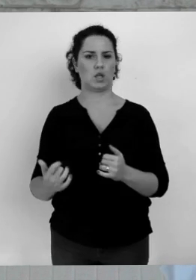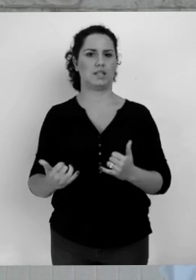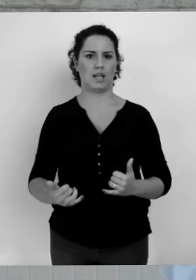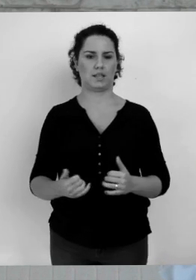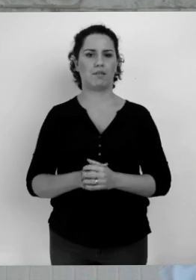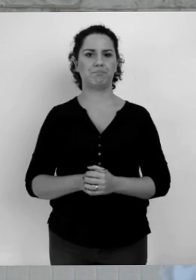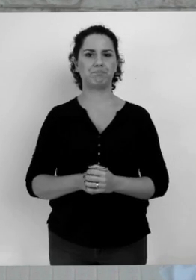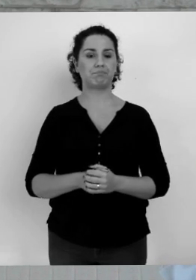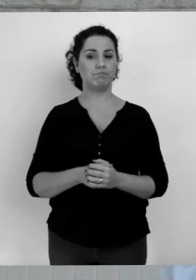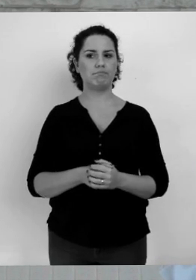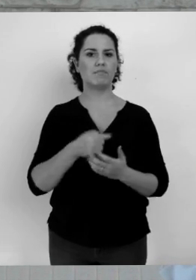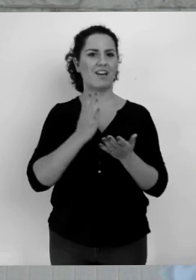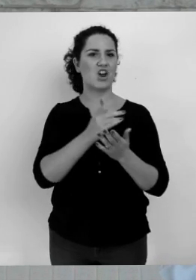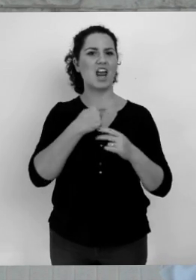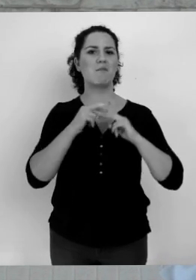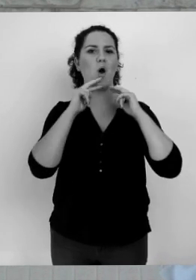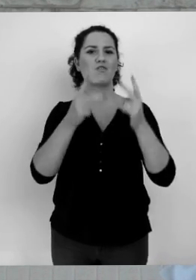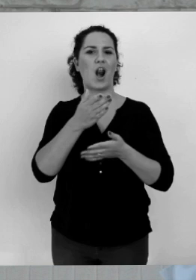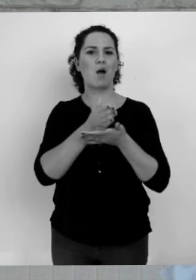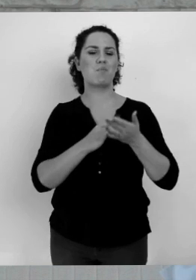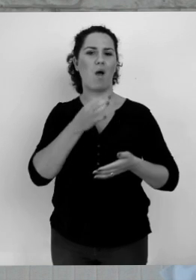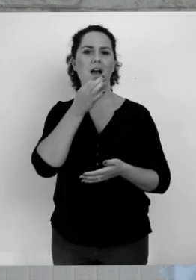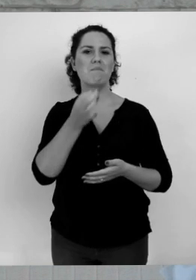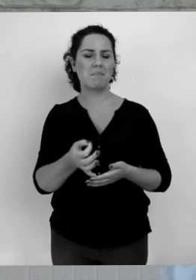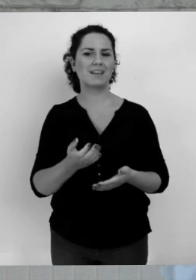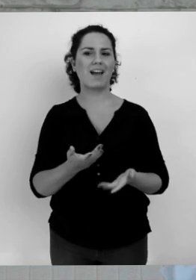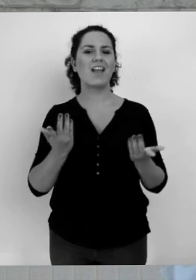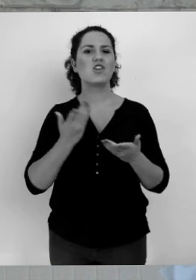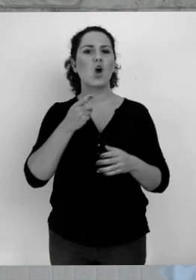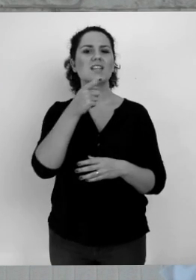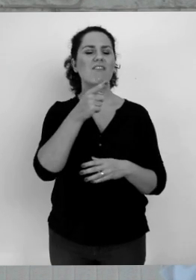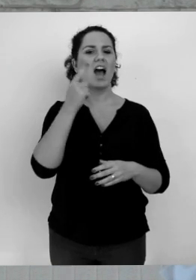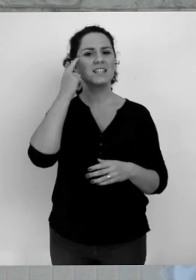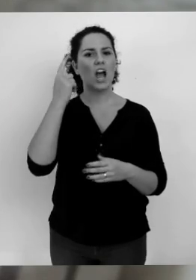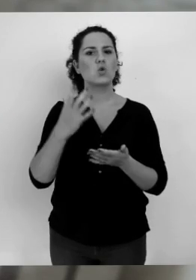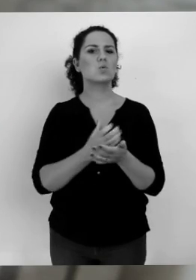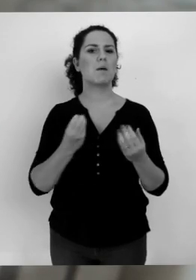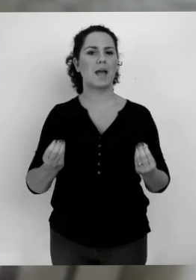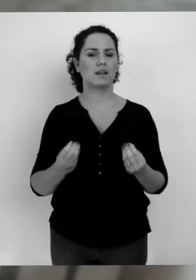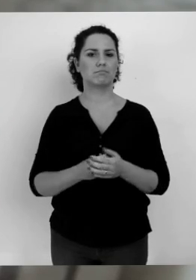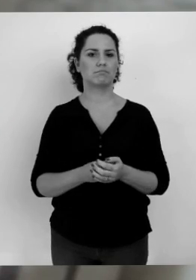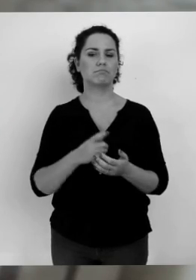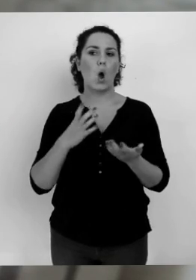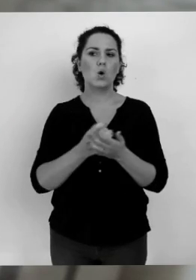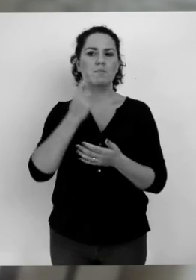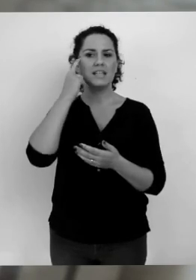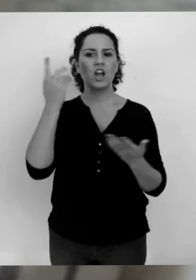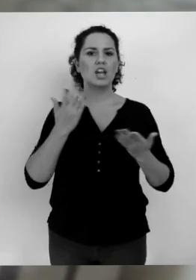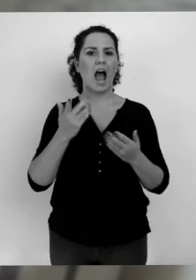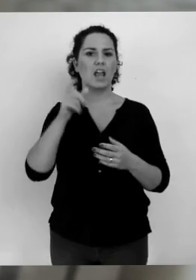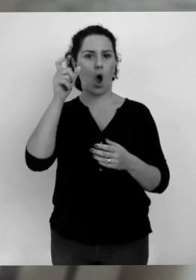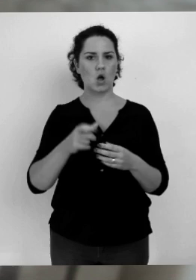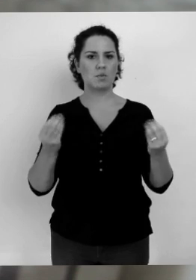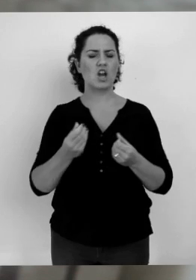sada. Već ste nam odgovorili na pola pitanja. Što za vas znači uspjeh? Uspjeh znači kad